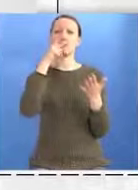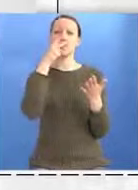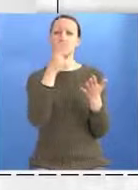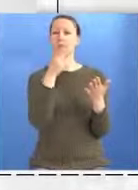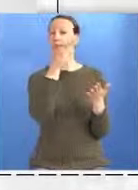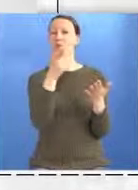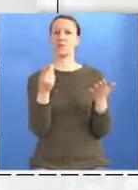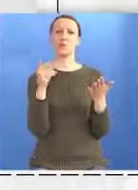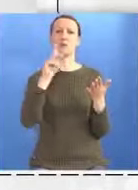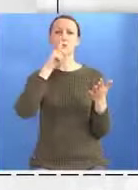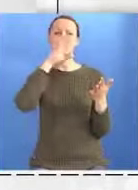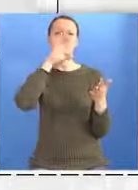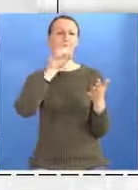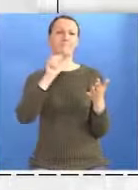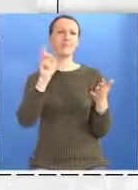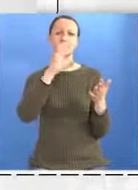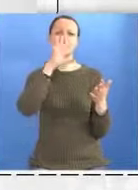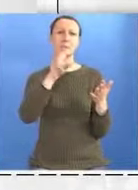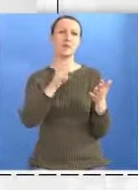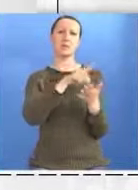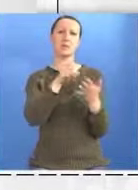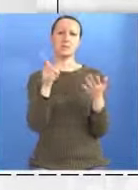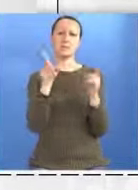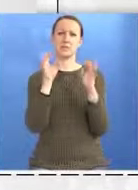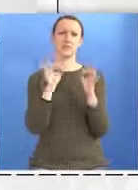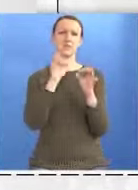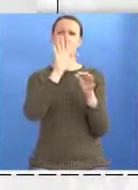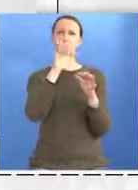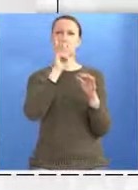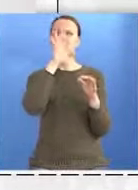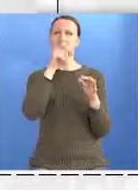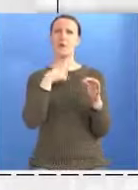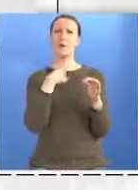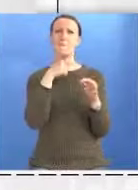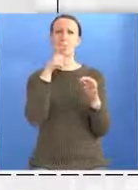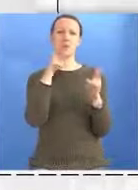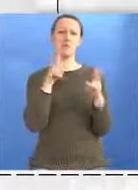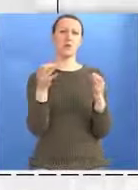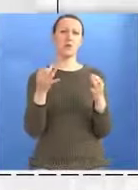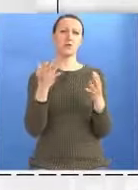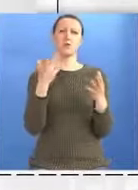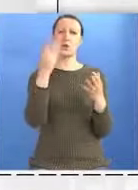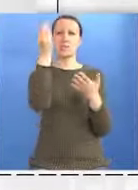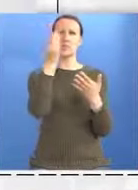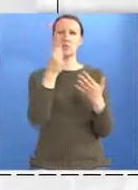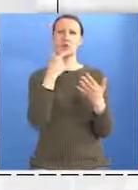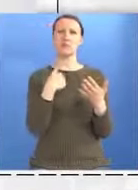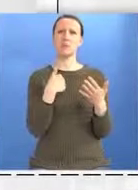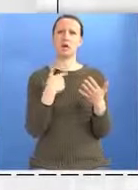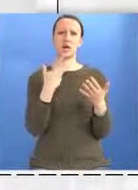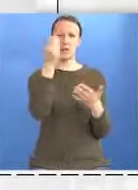ne vide to. Tako možda da, ne percipiraju? Pa sigurno ne percipiraju ovako, a meni to stvarno ličilo na crteže koje bi